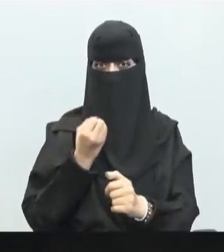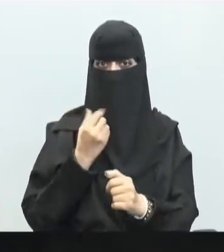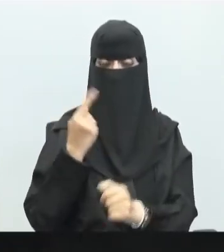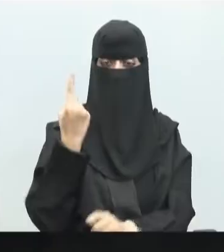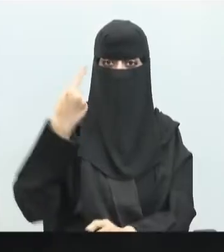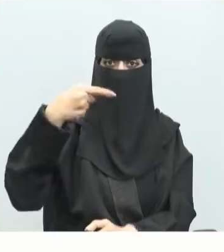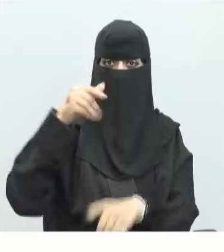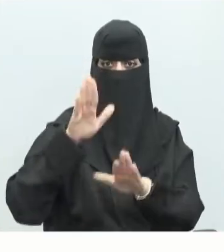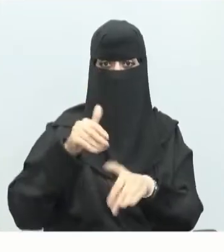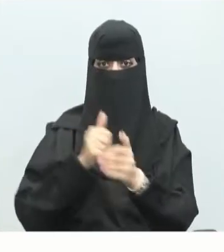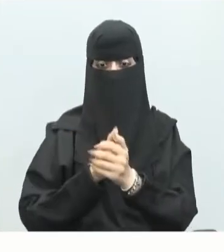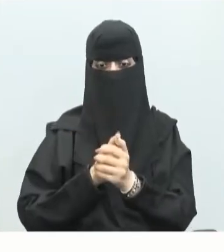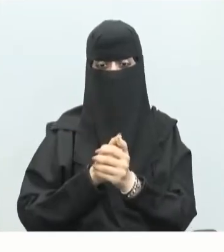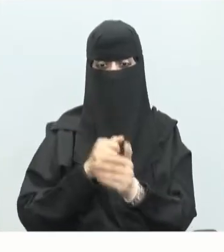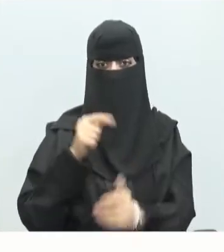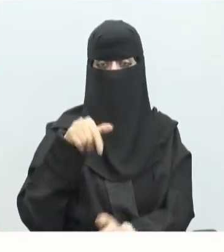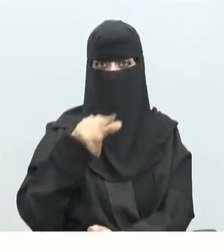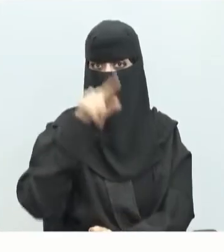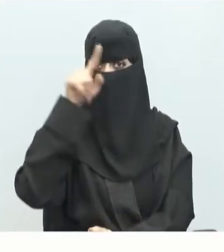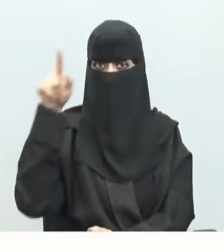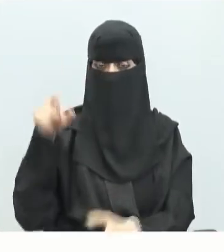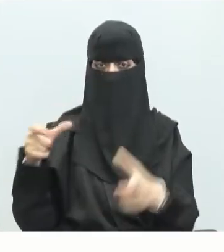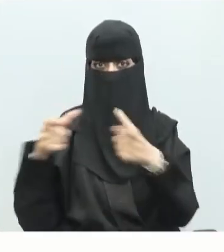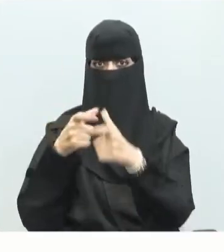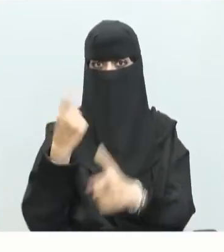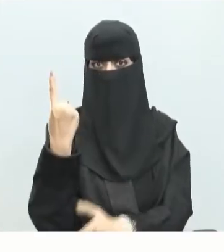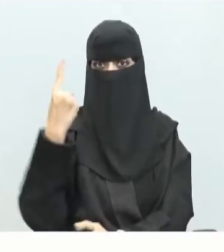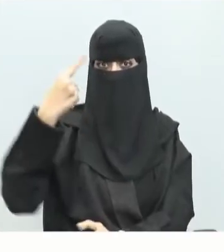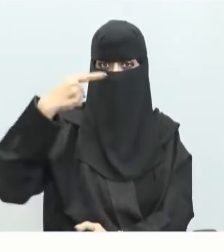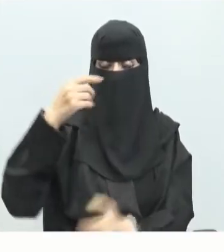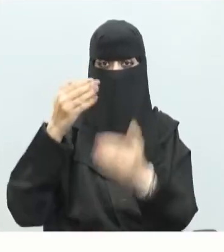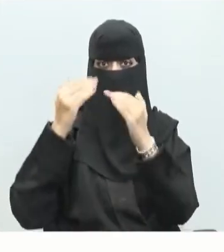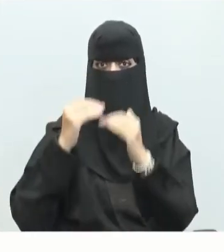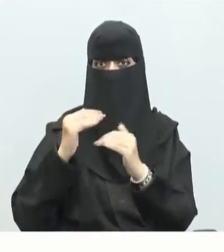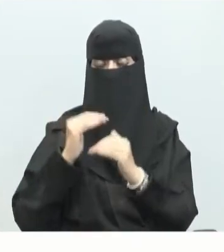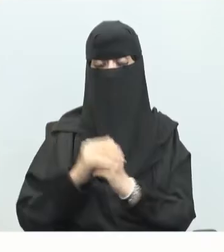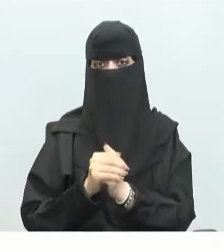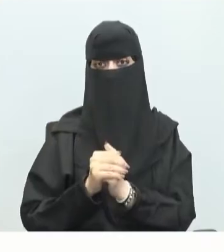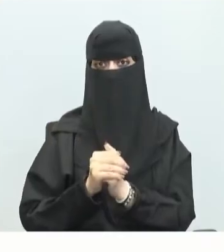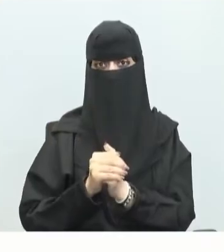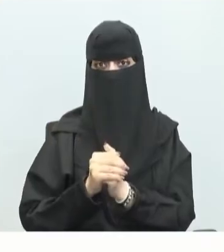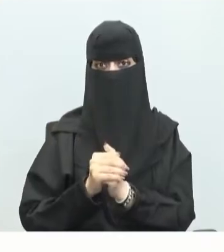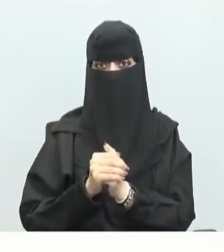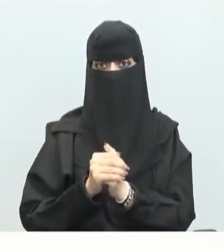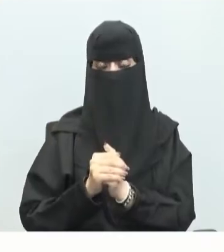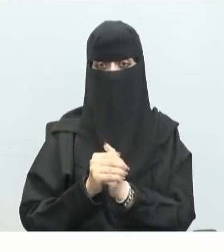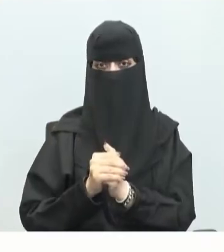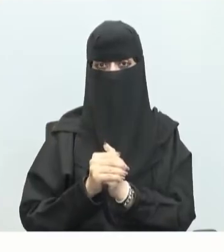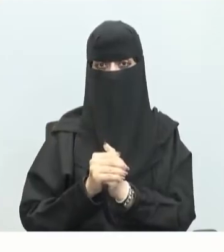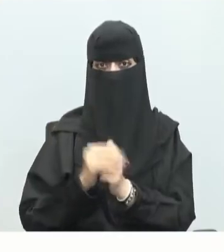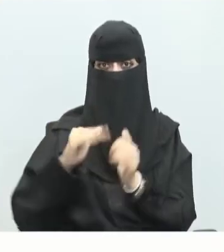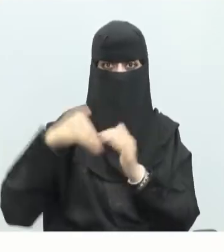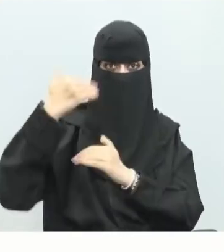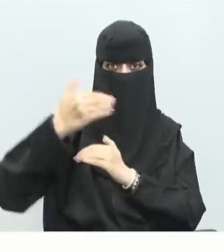عشره هنا عباره عن عشره ماذا يعني بعد